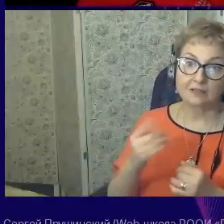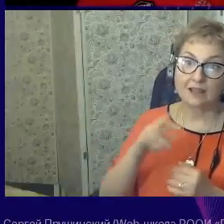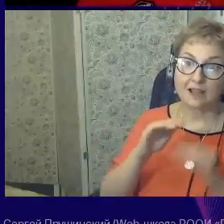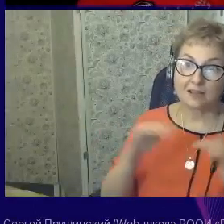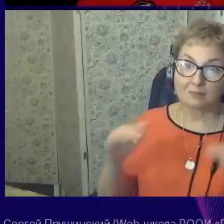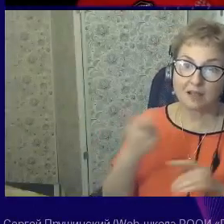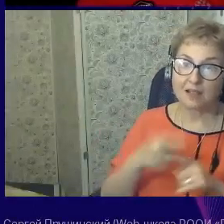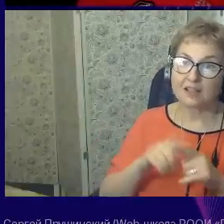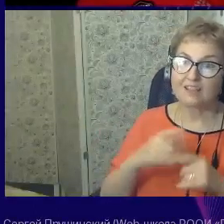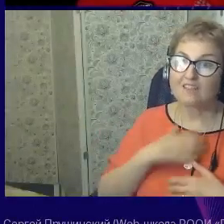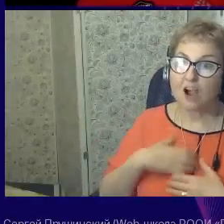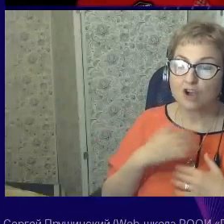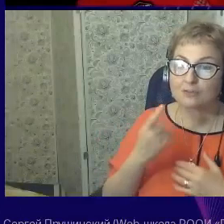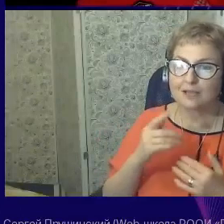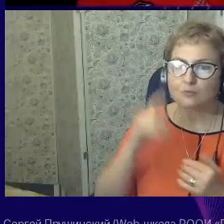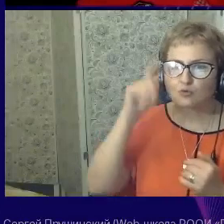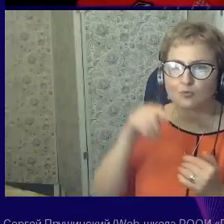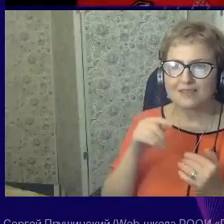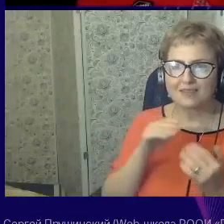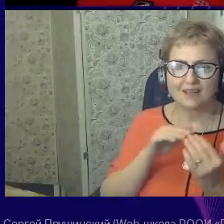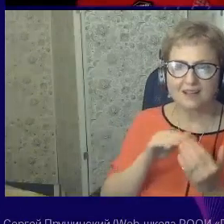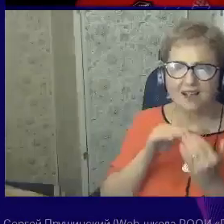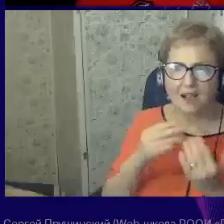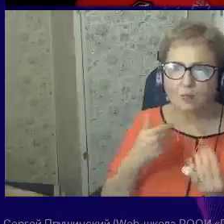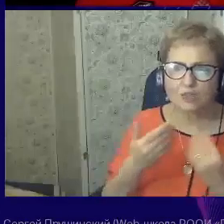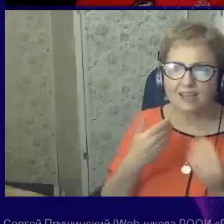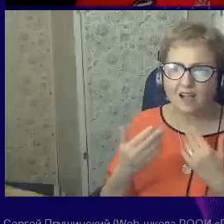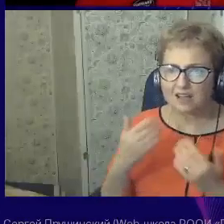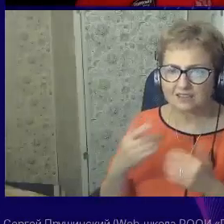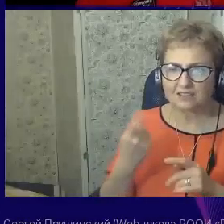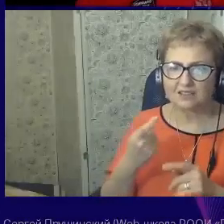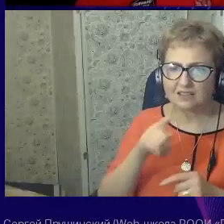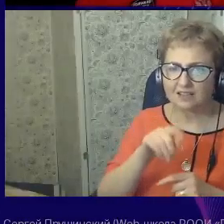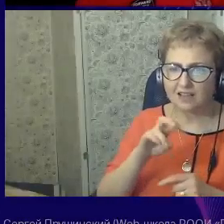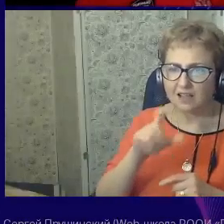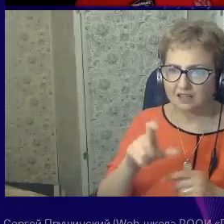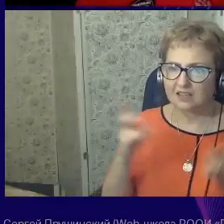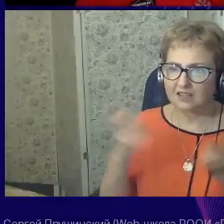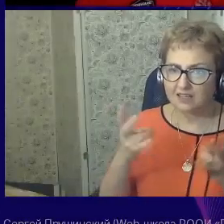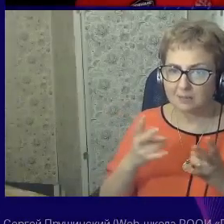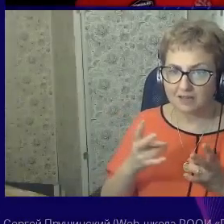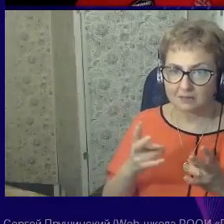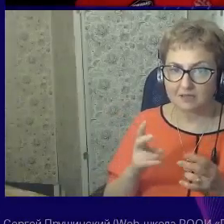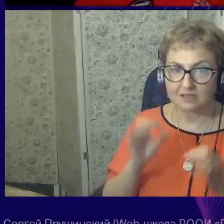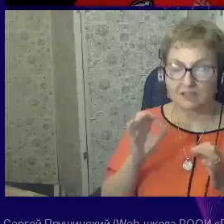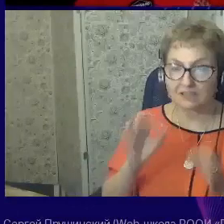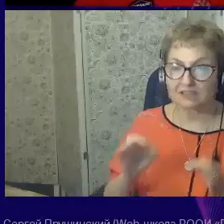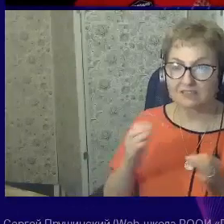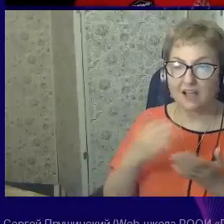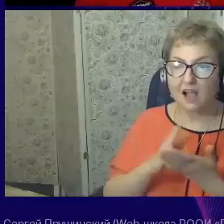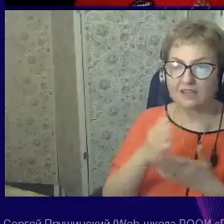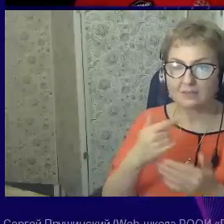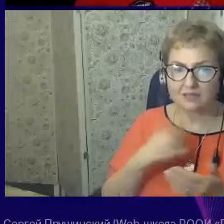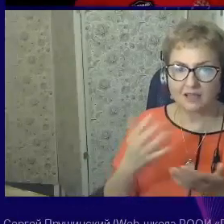для ребят это важно, потому что коммуникации для них необходимы. Ну, естественно, в ориентировании мы очень